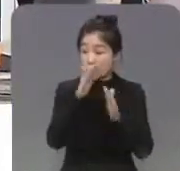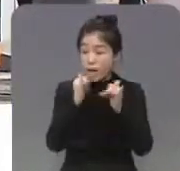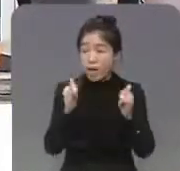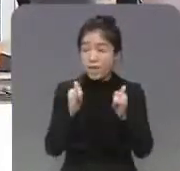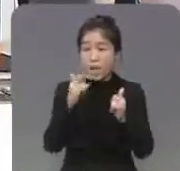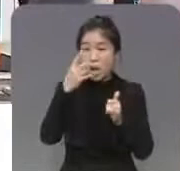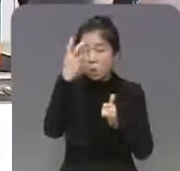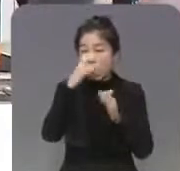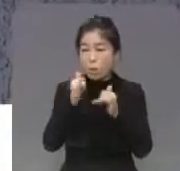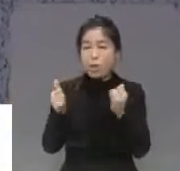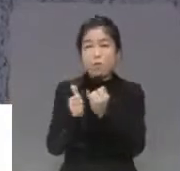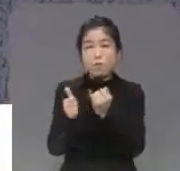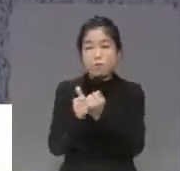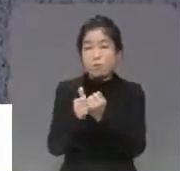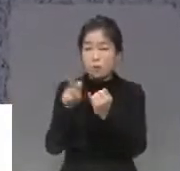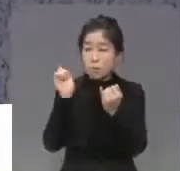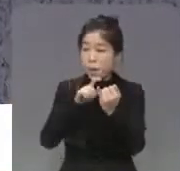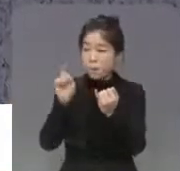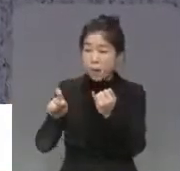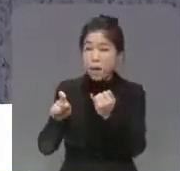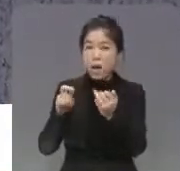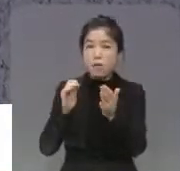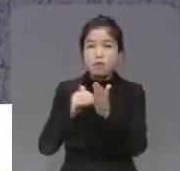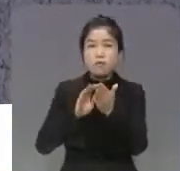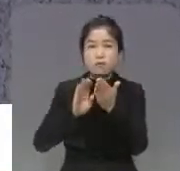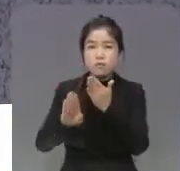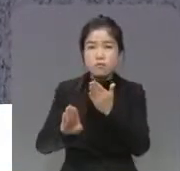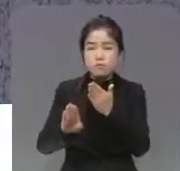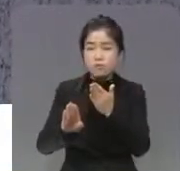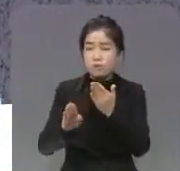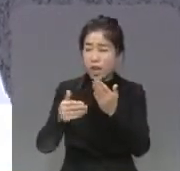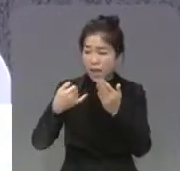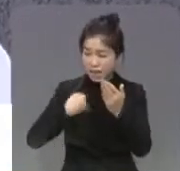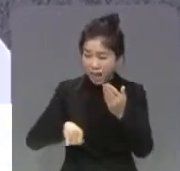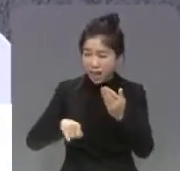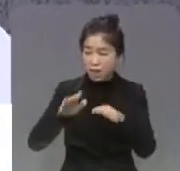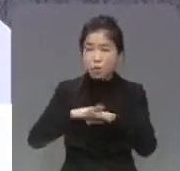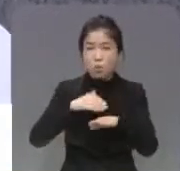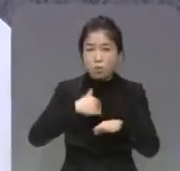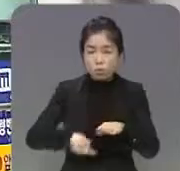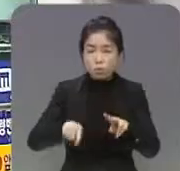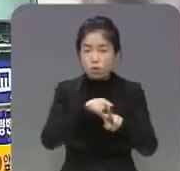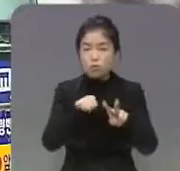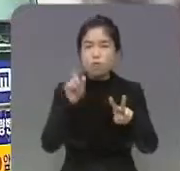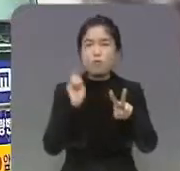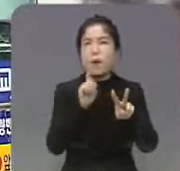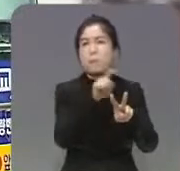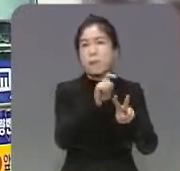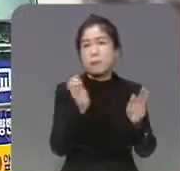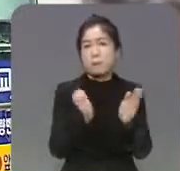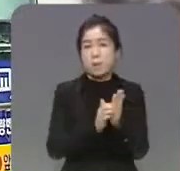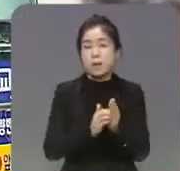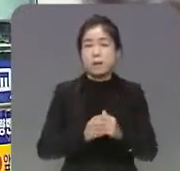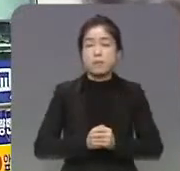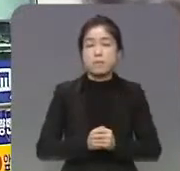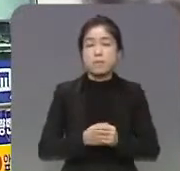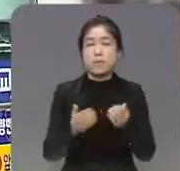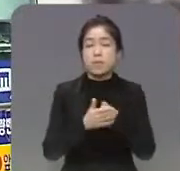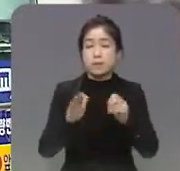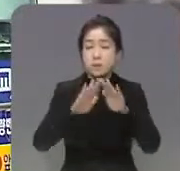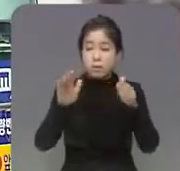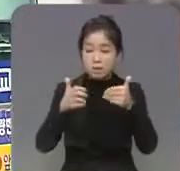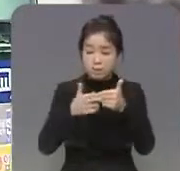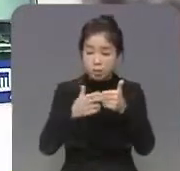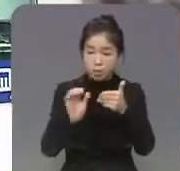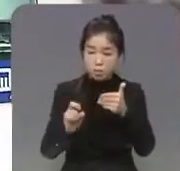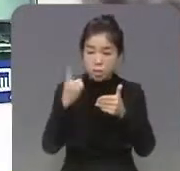보호자 부부가 확진 판정을 받은 데 이어 이들 부부의 딸 그리고 손자가 밤사이 양성 판정을 받았습니다. 이로써